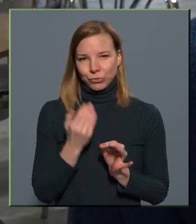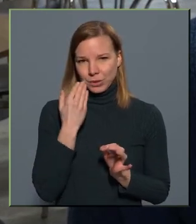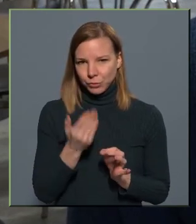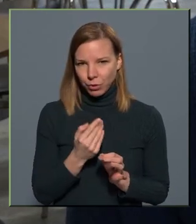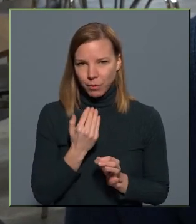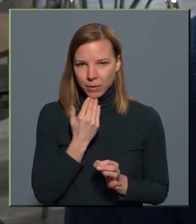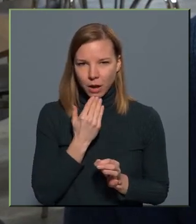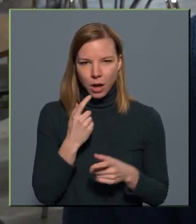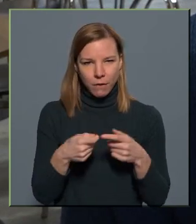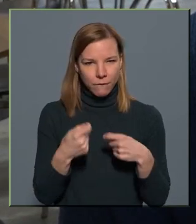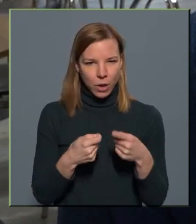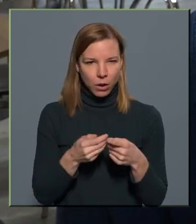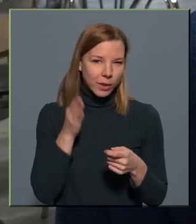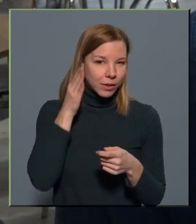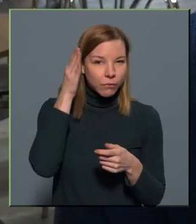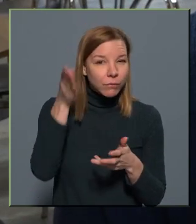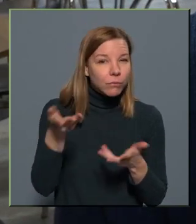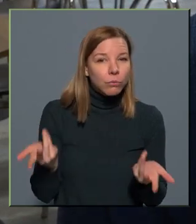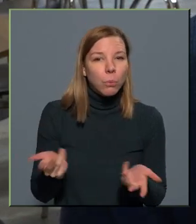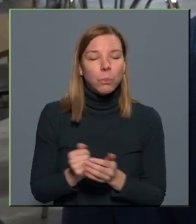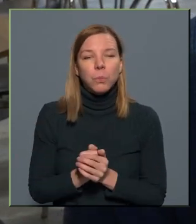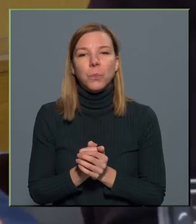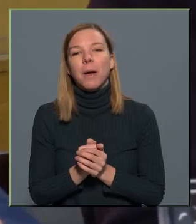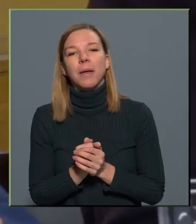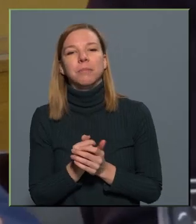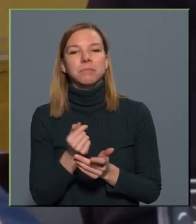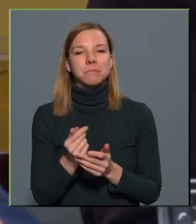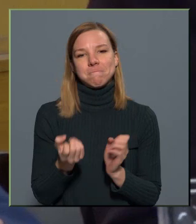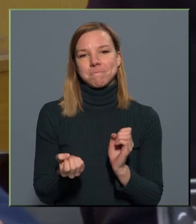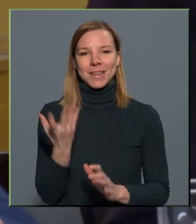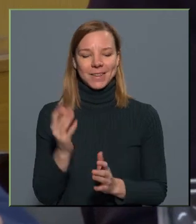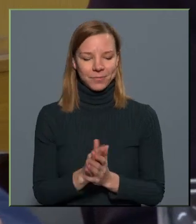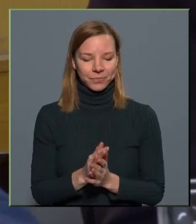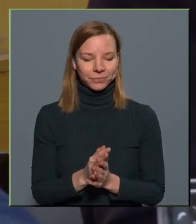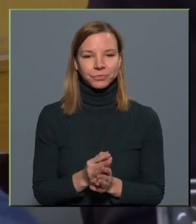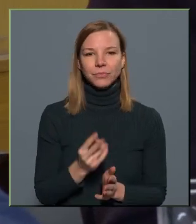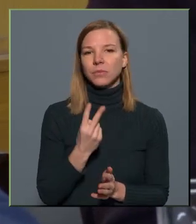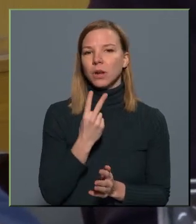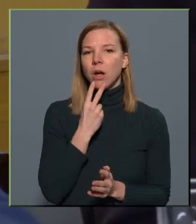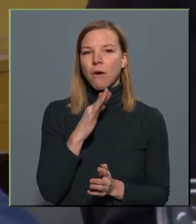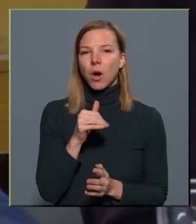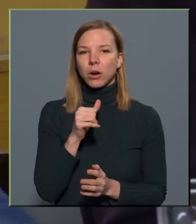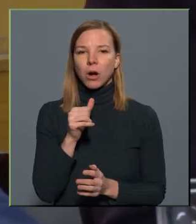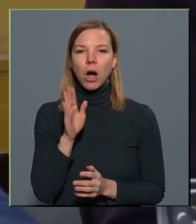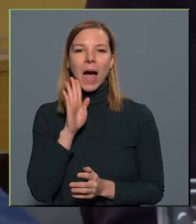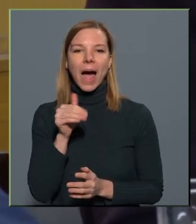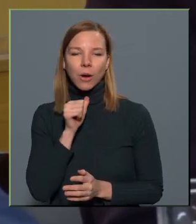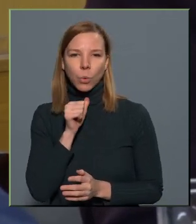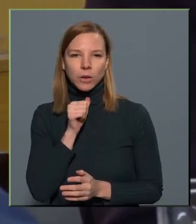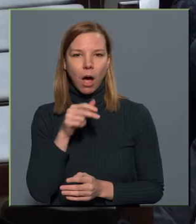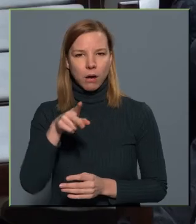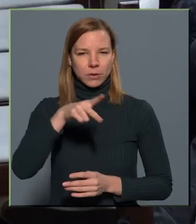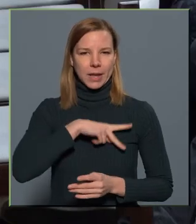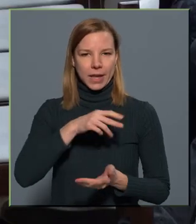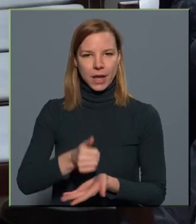szeretnék foglalkozni a jövőben, majd még kiderül. Varga Ágot, a Balázs Béla díjas filmrendező, a zsűri elnöke